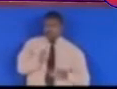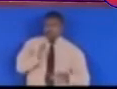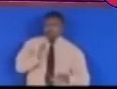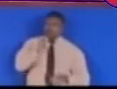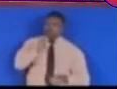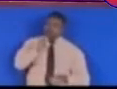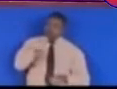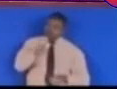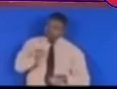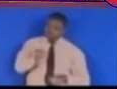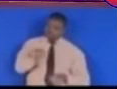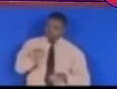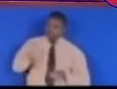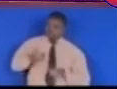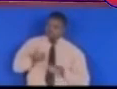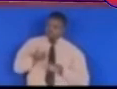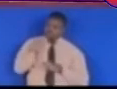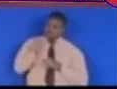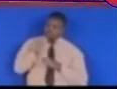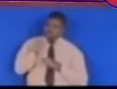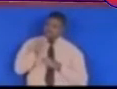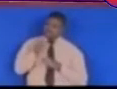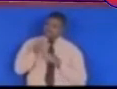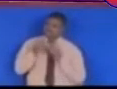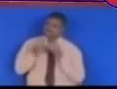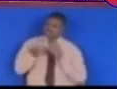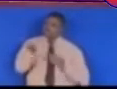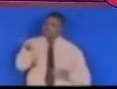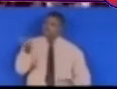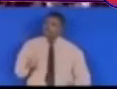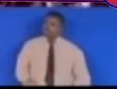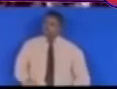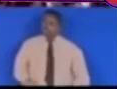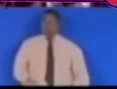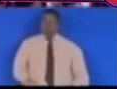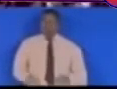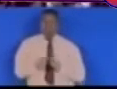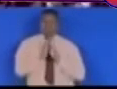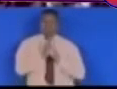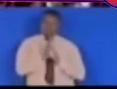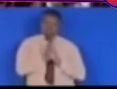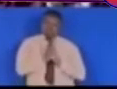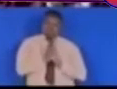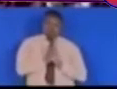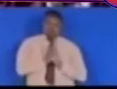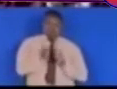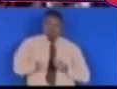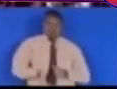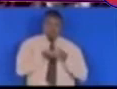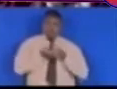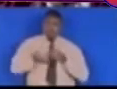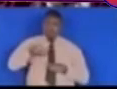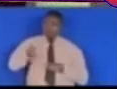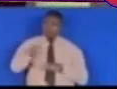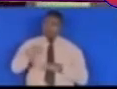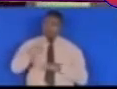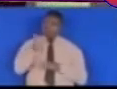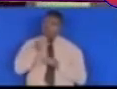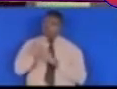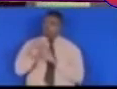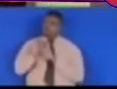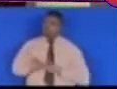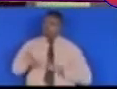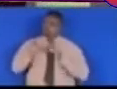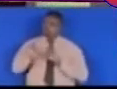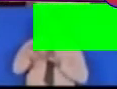nataka kauli yako sasa hapo. Mheshimiwa Spika, ni mshukuru sana Mheshimiwa Naibu Waziri Silinde kwa majibu mazuri,